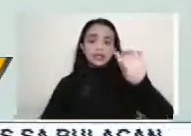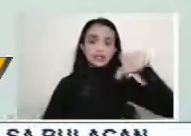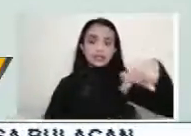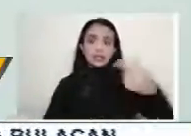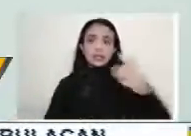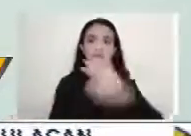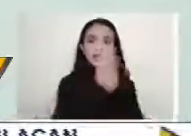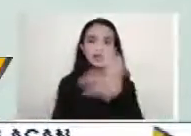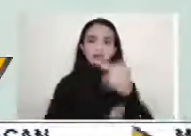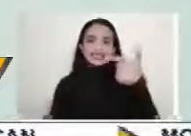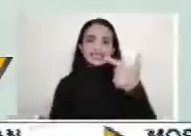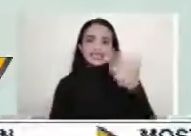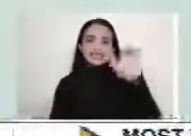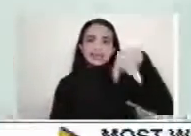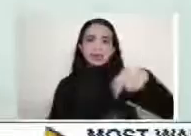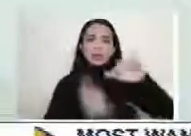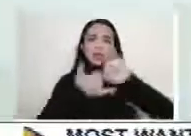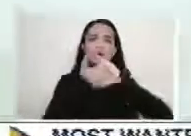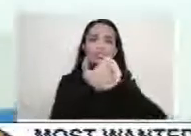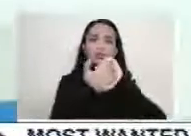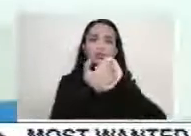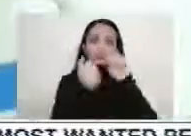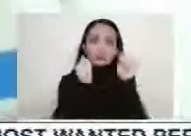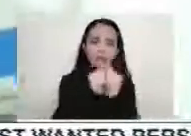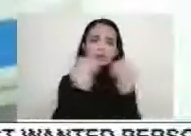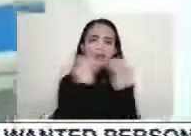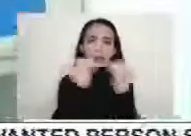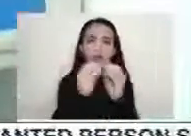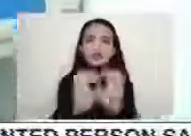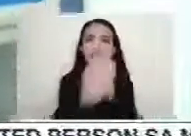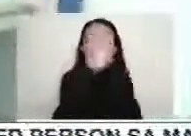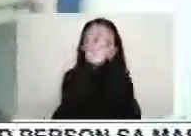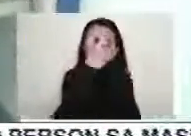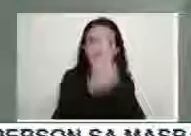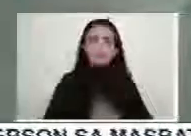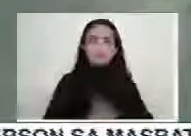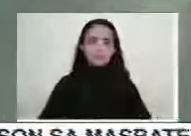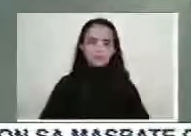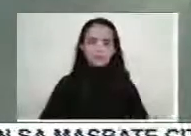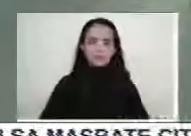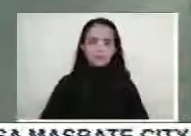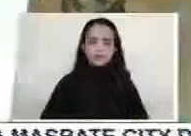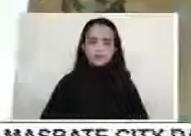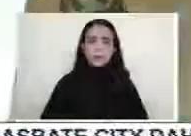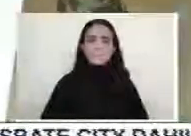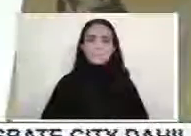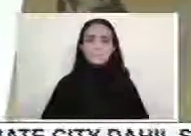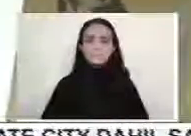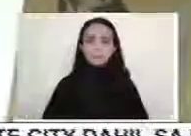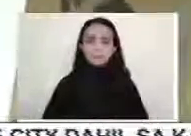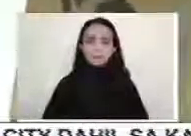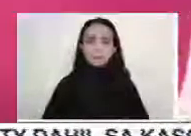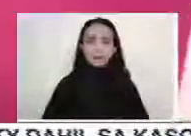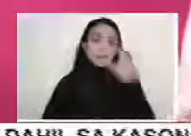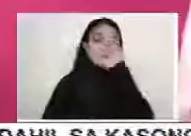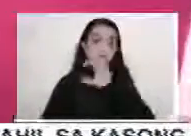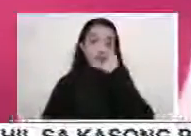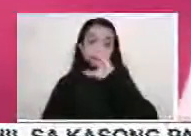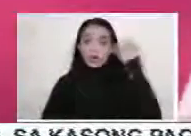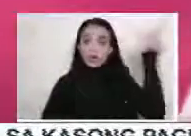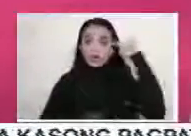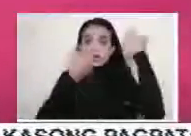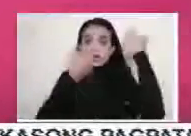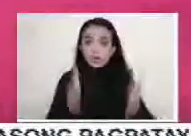kapasidad ng healthcare system bilang paghahanda sa posibleng surge ng COVID-19 cases. Puspusan na rin ang pagsisikap na mapalakas